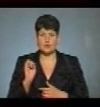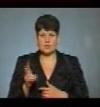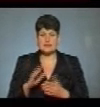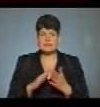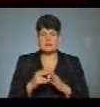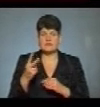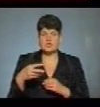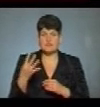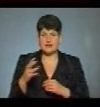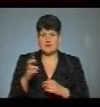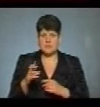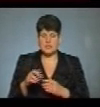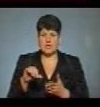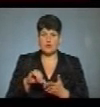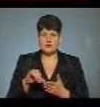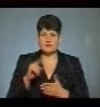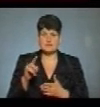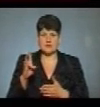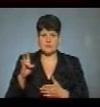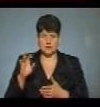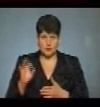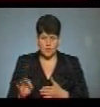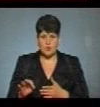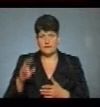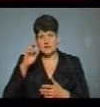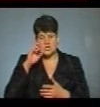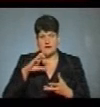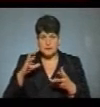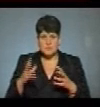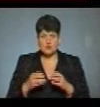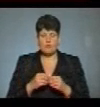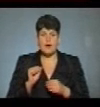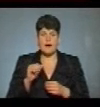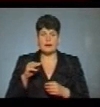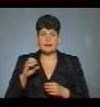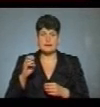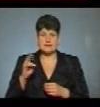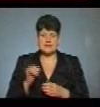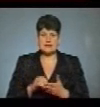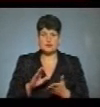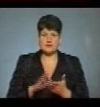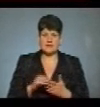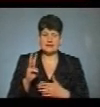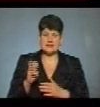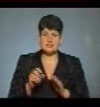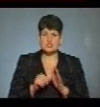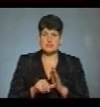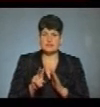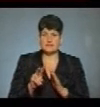24 березня для участі в зовнішньому незалежному оцінюванні та державній підсумковій атестації зареєструвалися